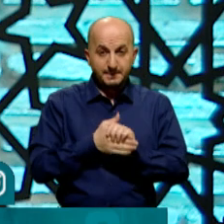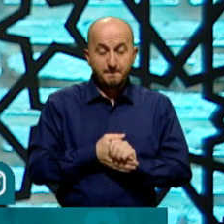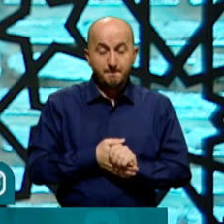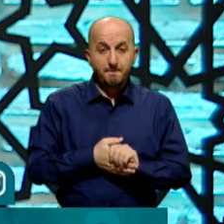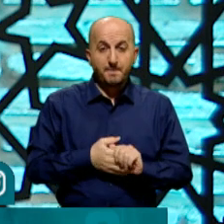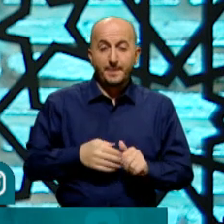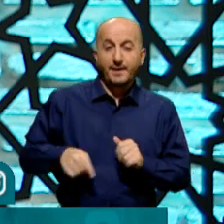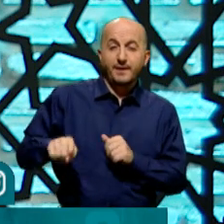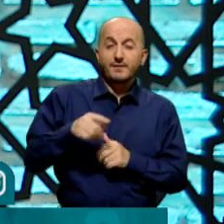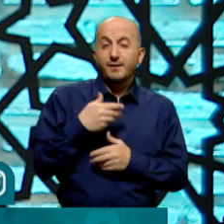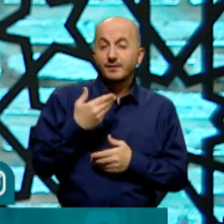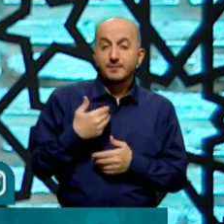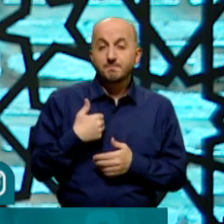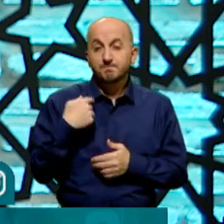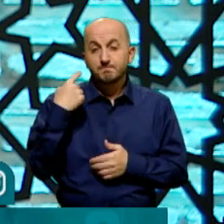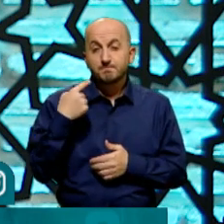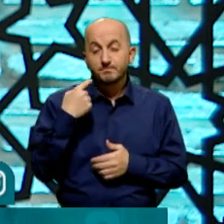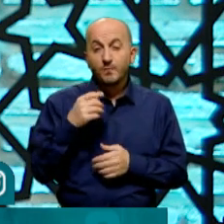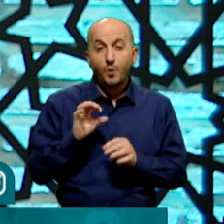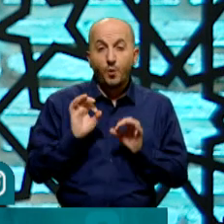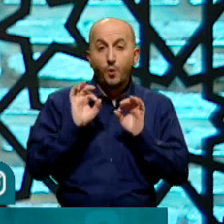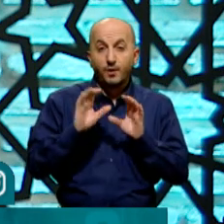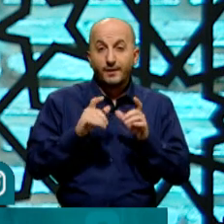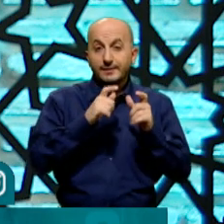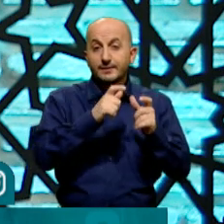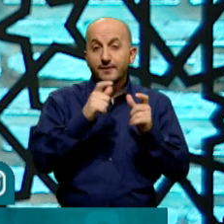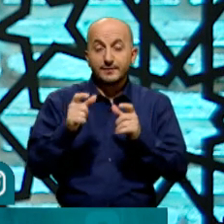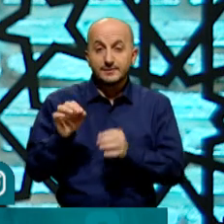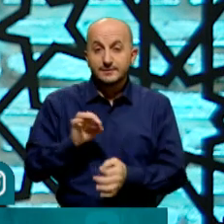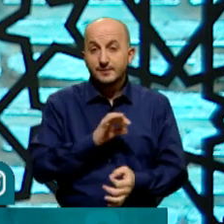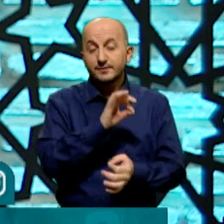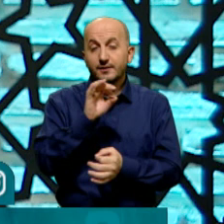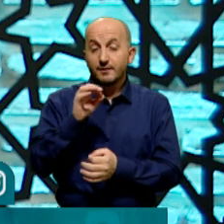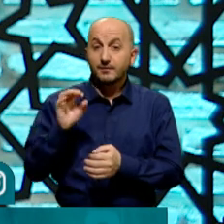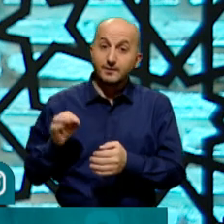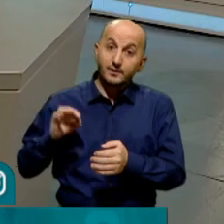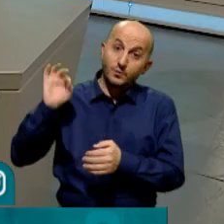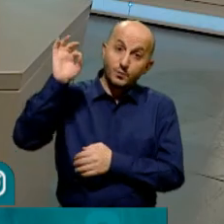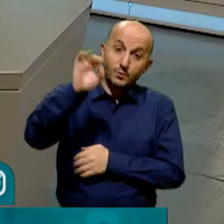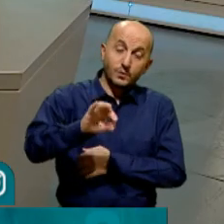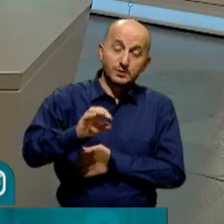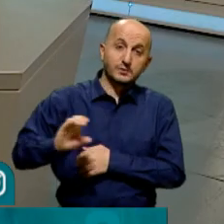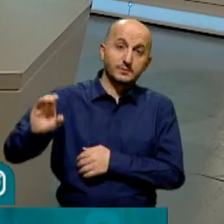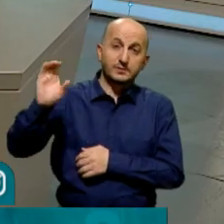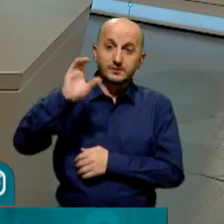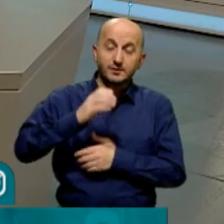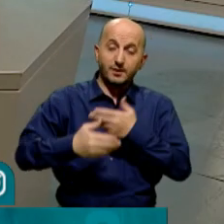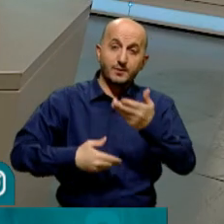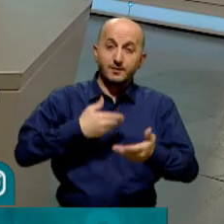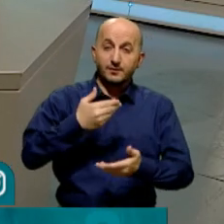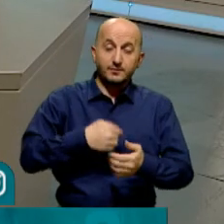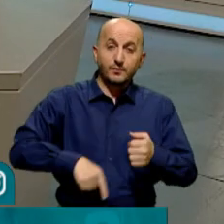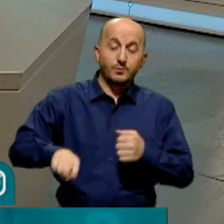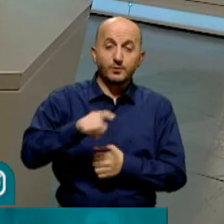siz anlatırken ben onu düşündüm. Böyle yerlerdeki insanlara ulaşıp dinimi, beni, İslam'ı anlatıp